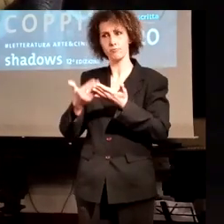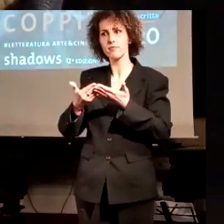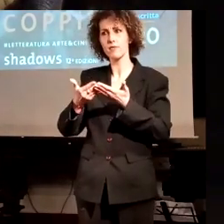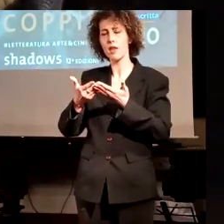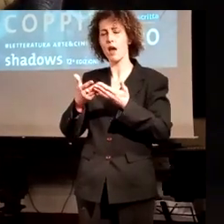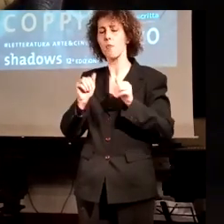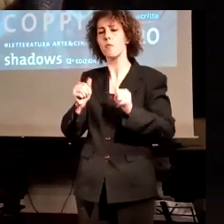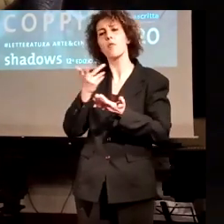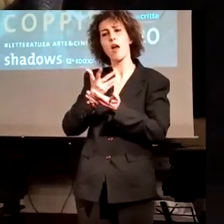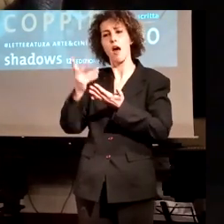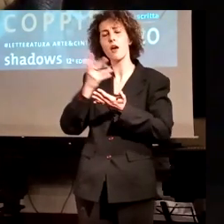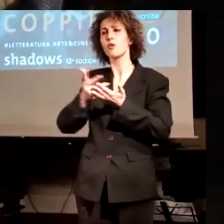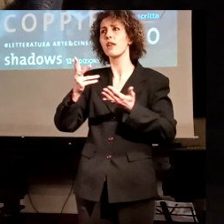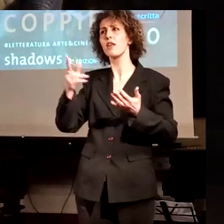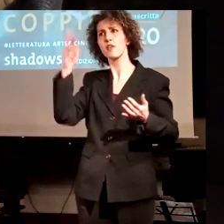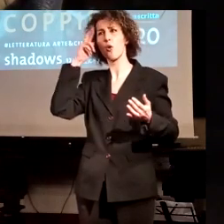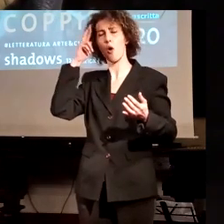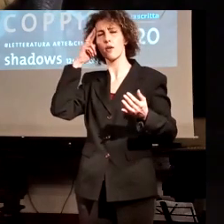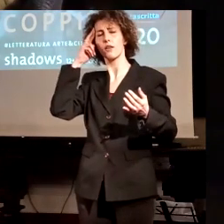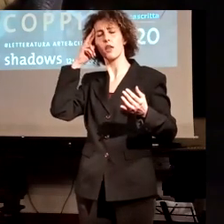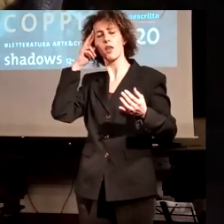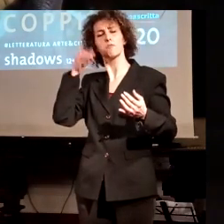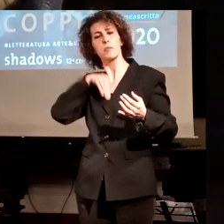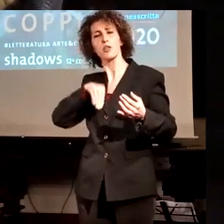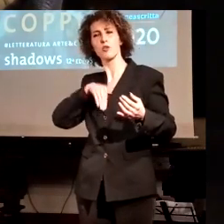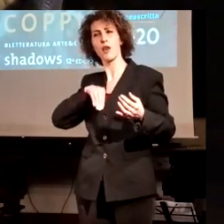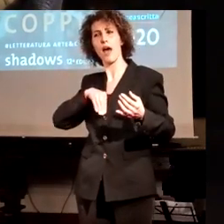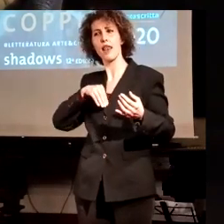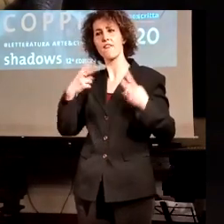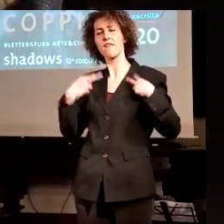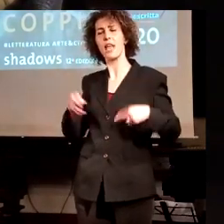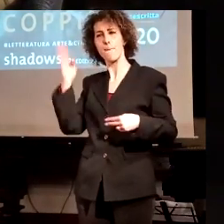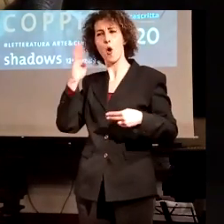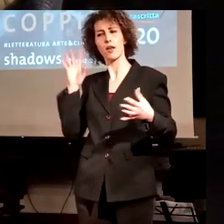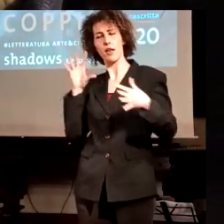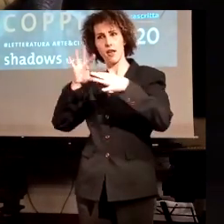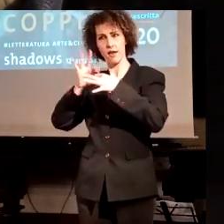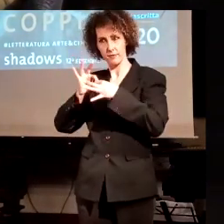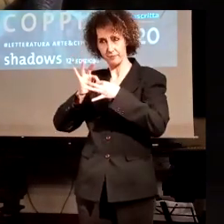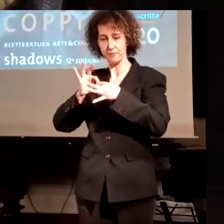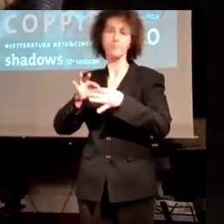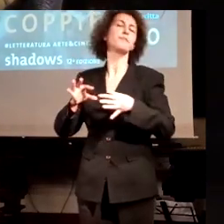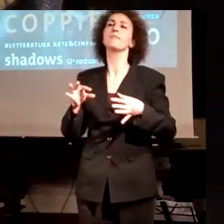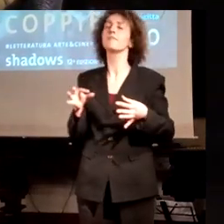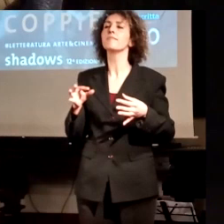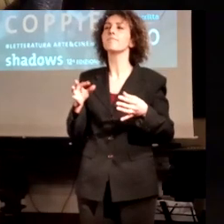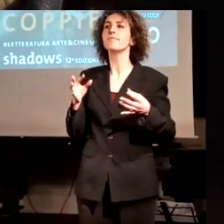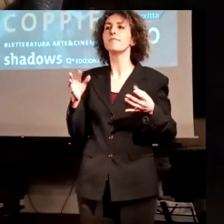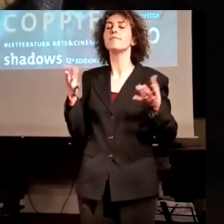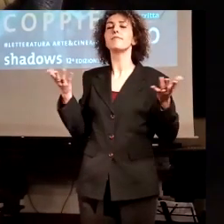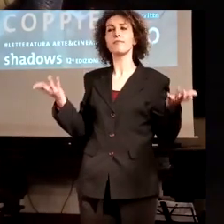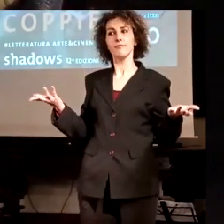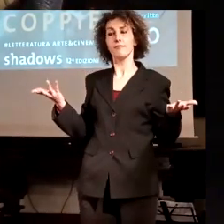ricordo alcuni ricordi personali legati proprio alla vita di borges e poi veniamo come dire alla parte